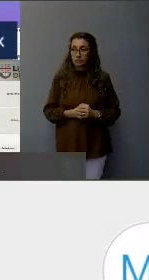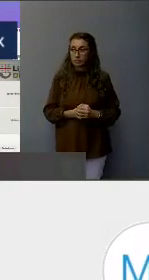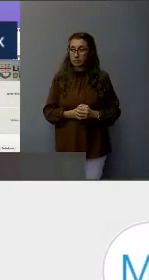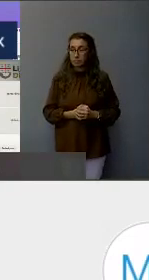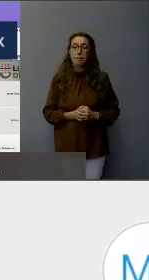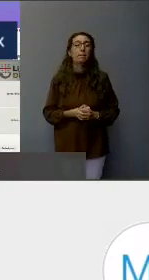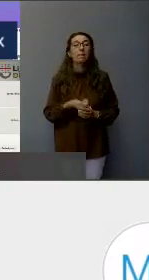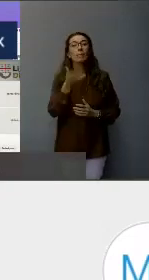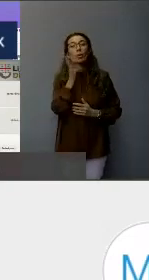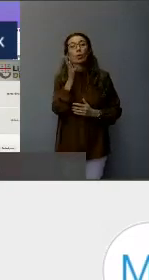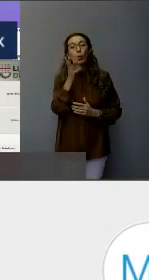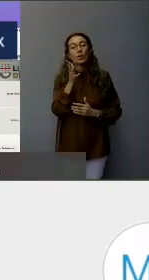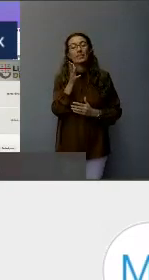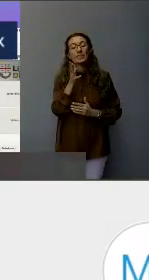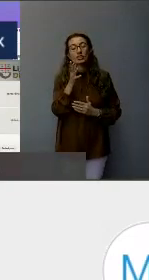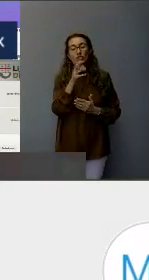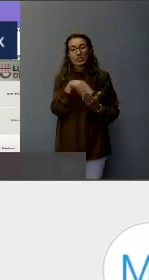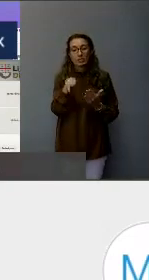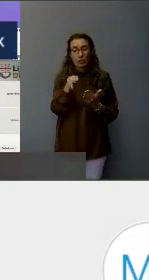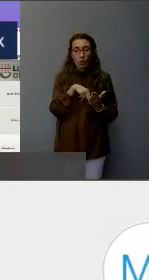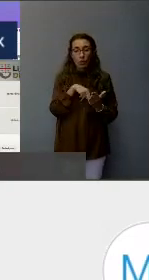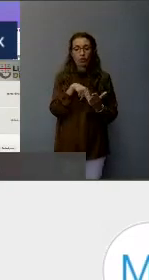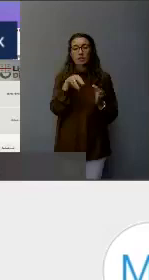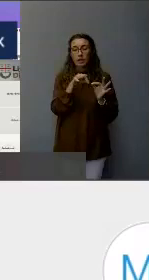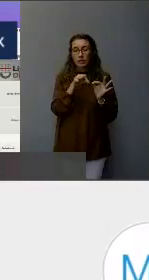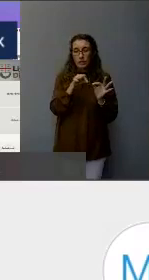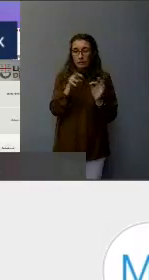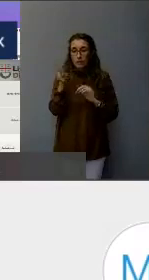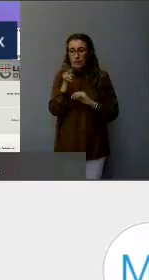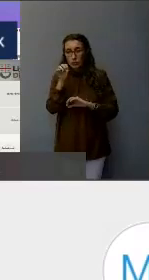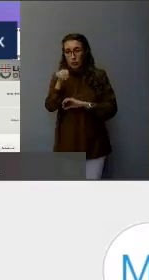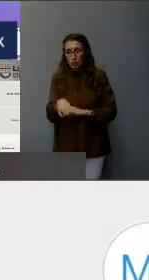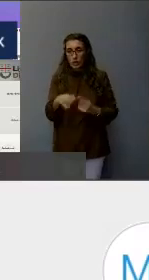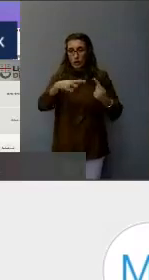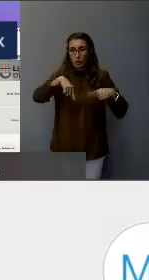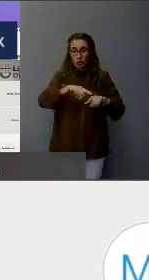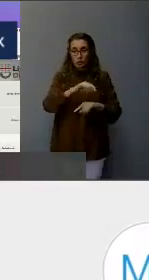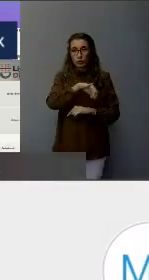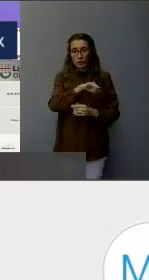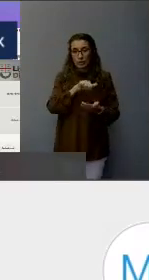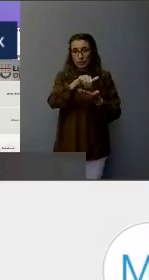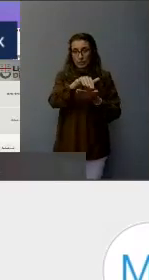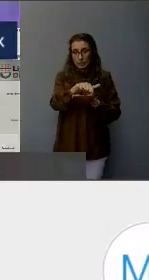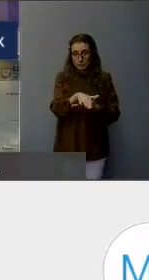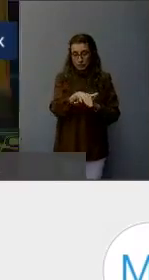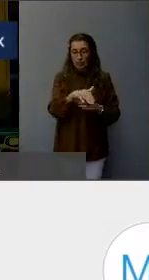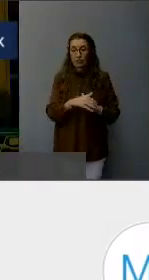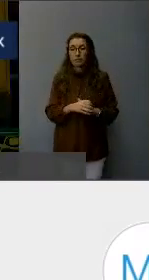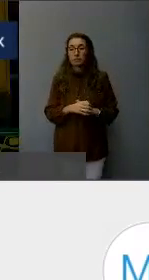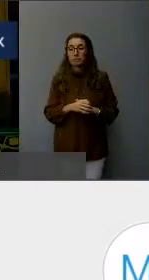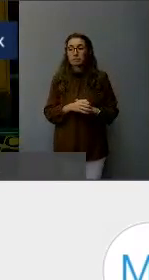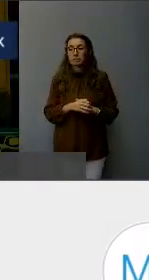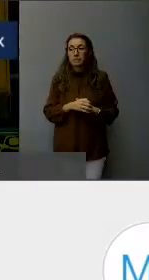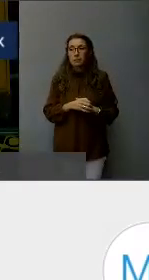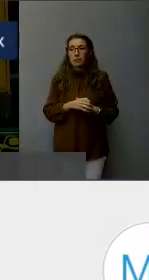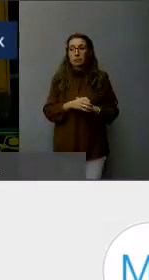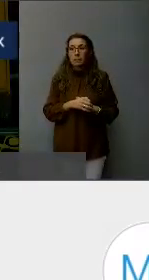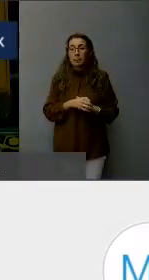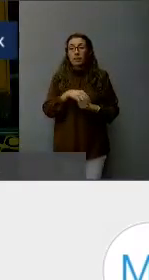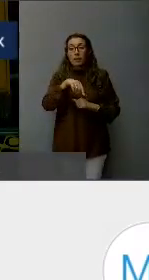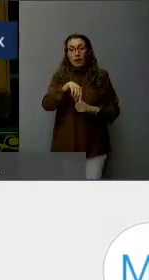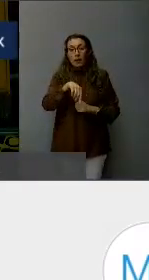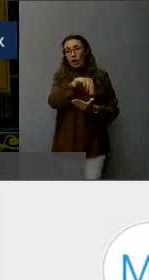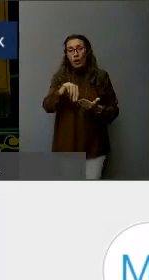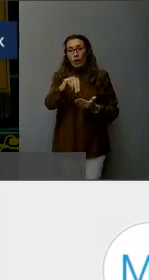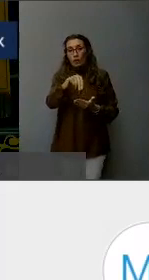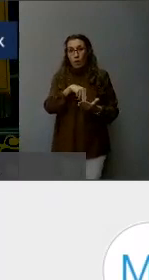15 voti bari 22 contrari consiglio comunale respinge il 207 pongono in